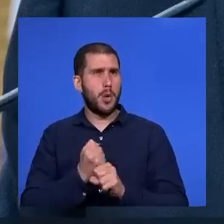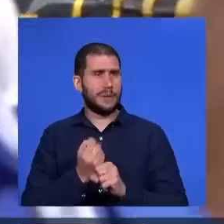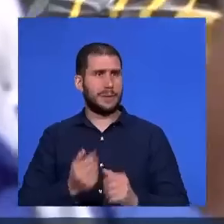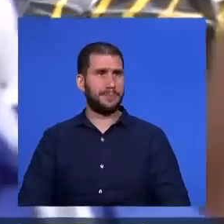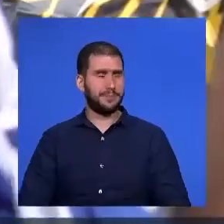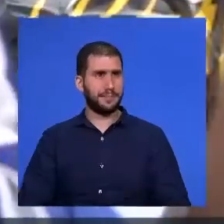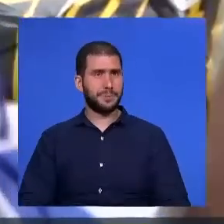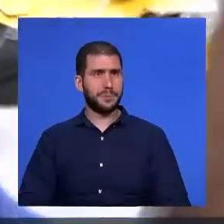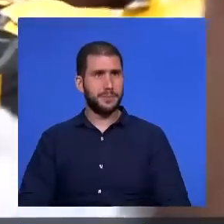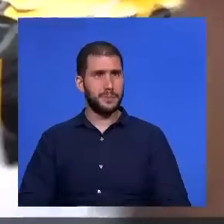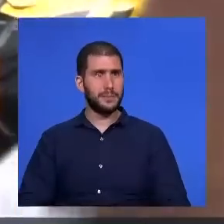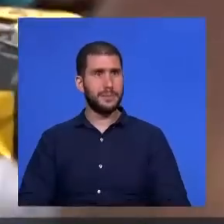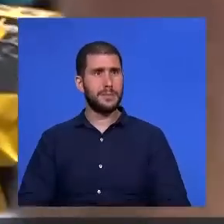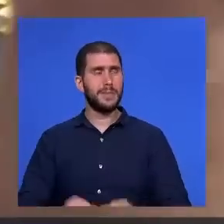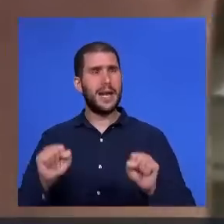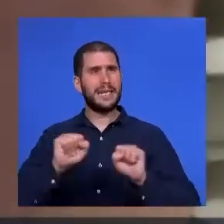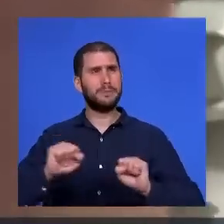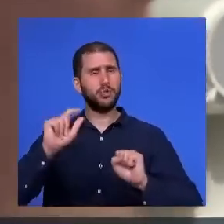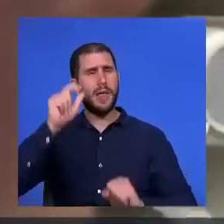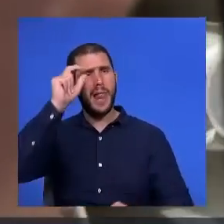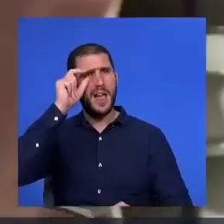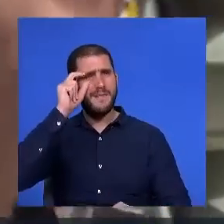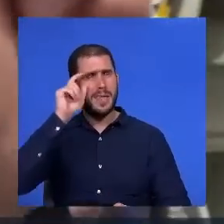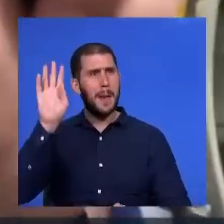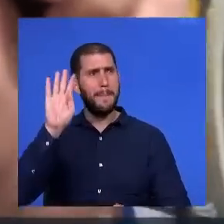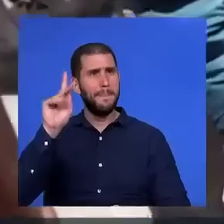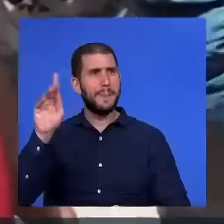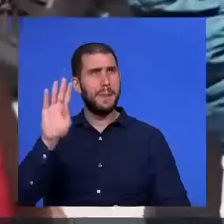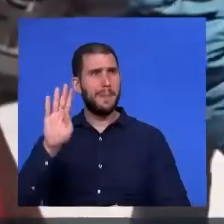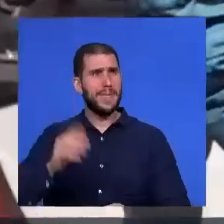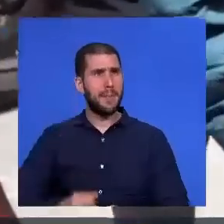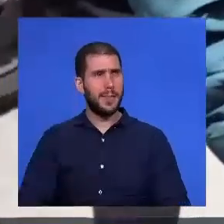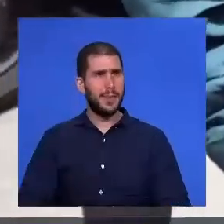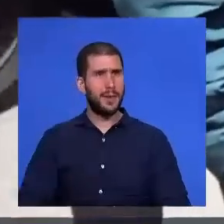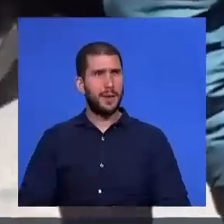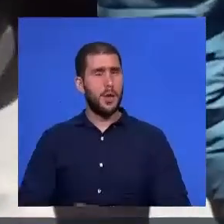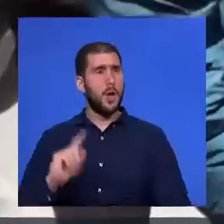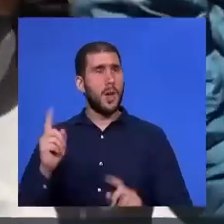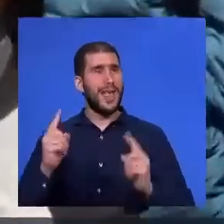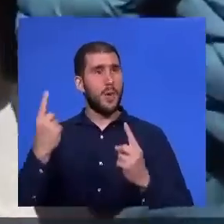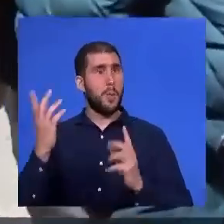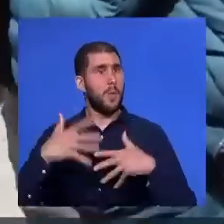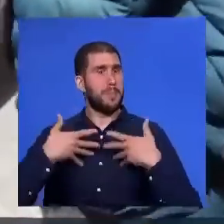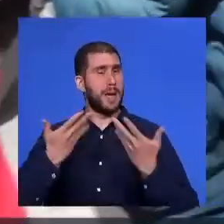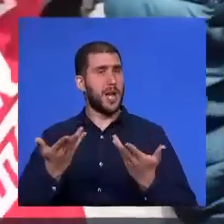עוסקים. השמרטוט של לוין, נתניהו בנימין. כל האירוע נורא מרגש של